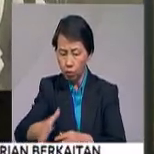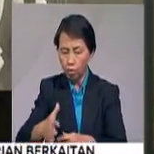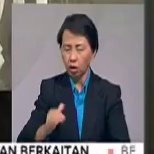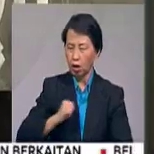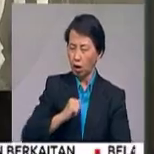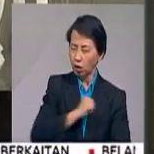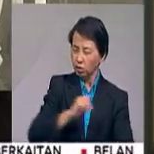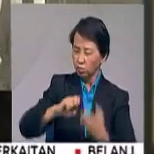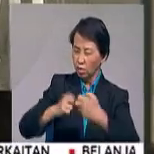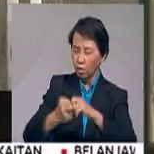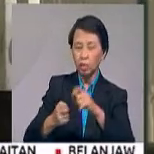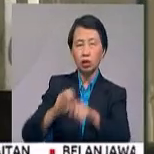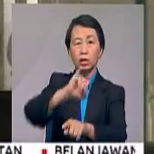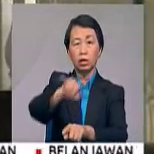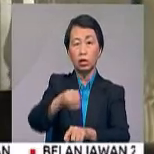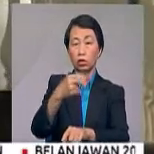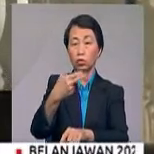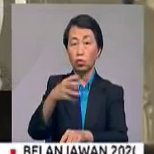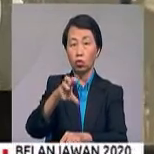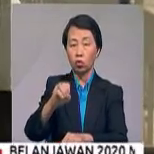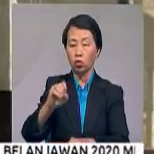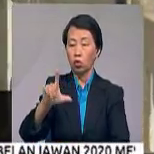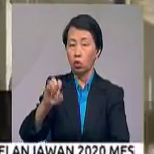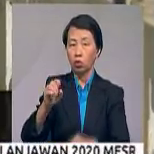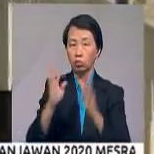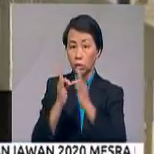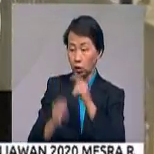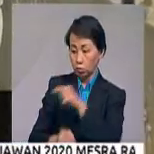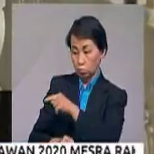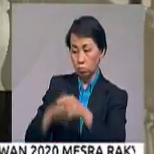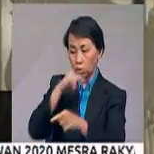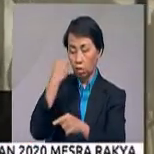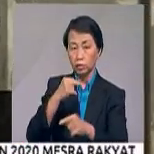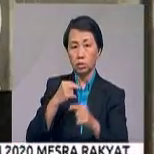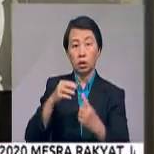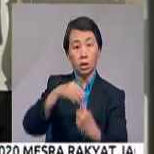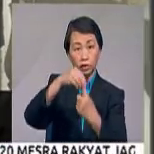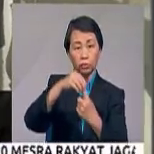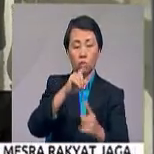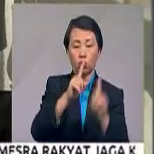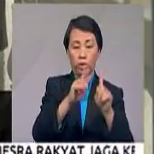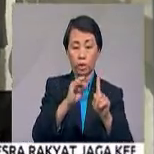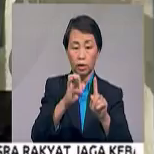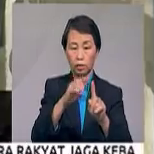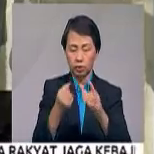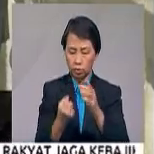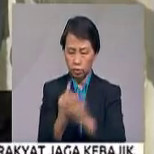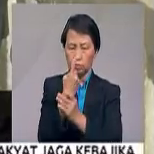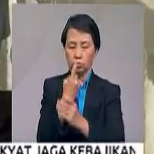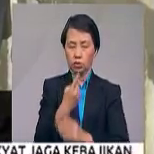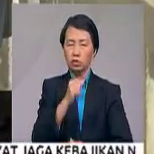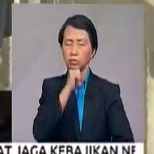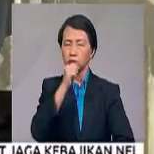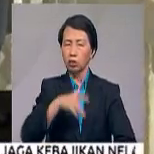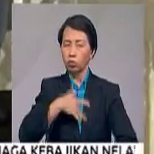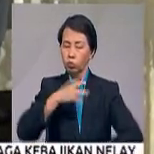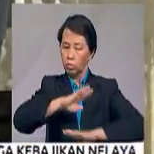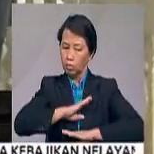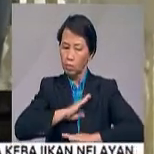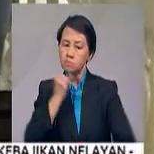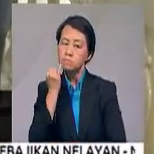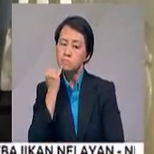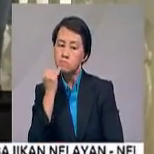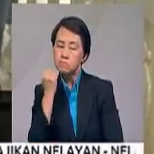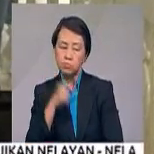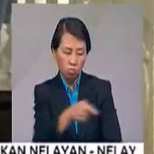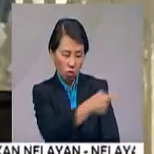perniagaan kontroversi Joe Low terhadap Datuk Seri Najib, khususnya mengenai 1MDB, menimbulkan rasa tidak puas hati dan iri hati